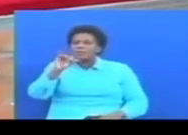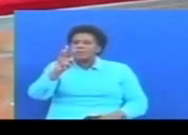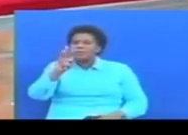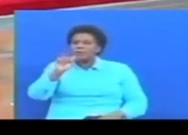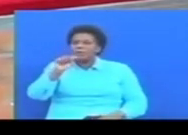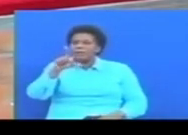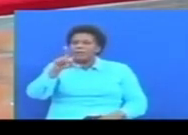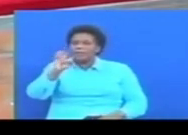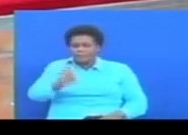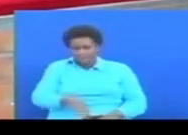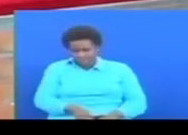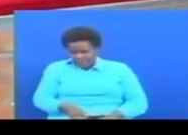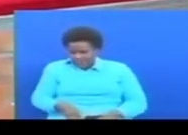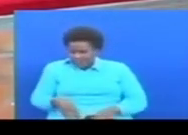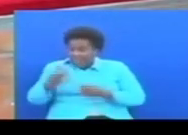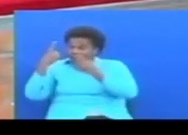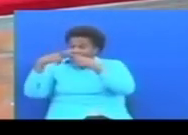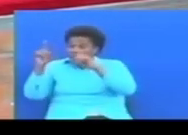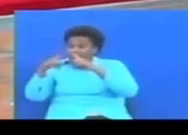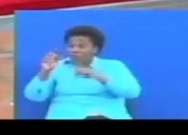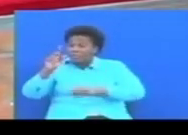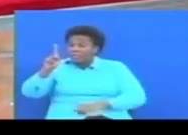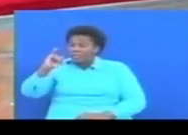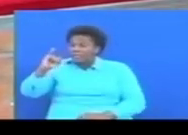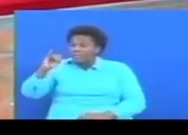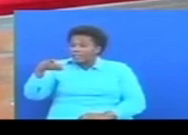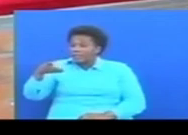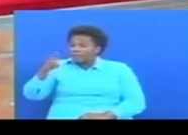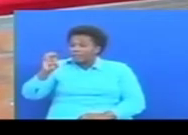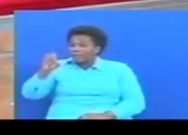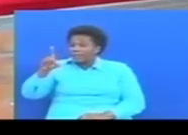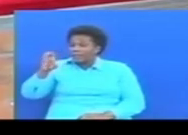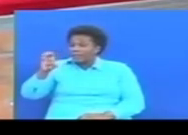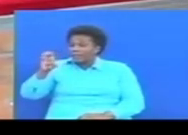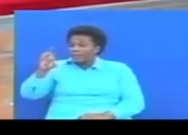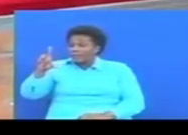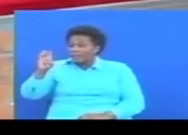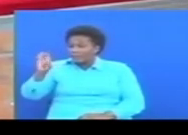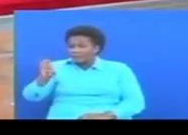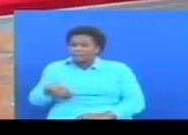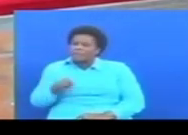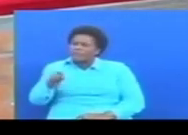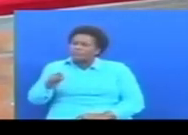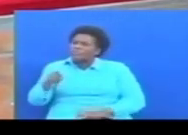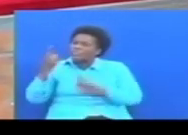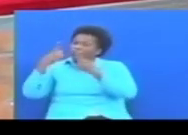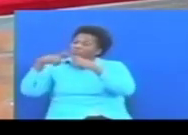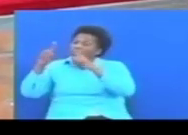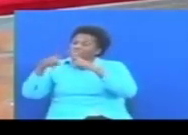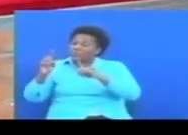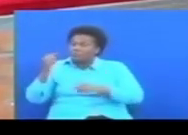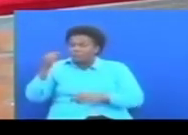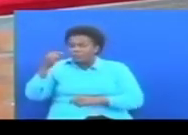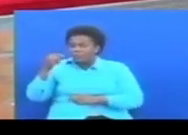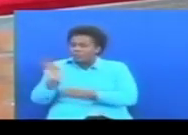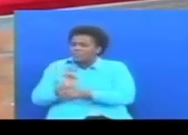Msitu wa Kipelele ulitengwa kuwa hifadhi ya serikali kuu katika tangazo la serikali namba 79